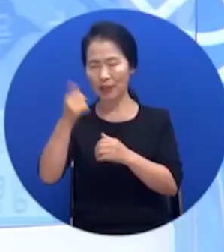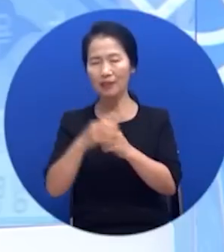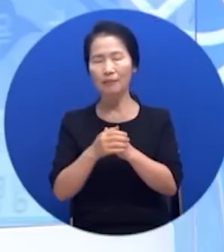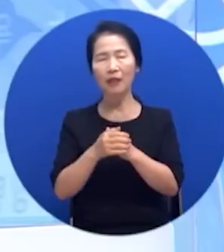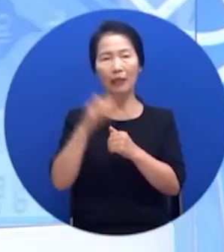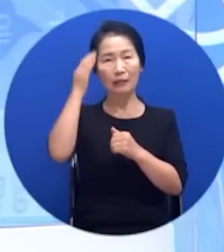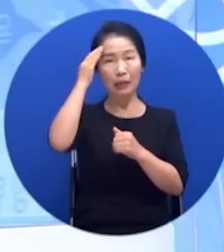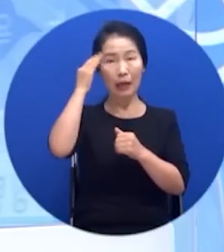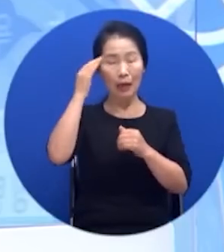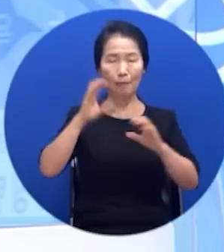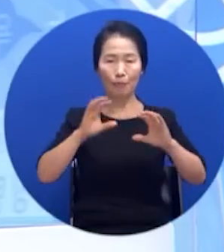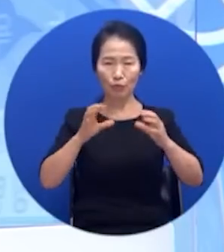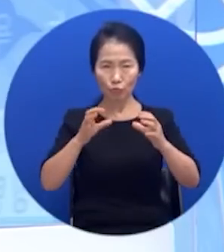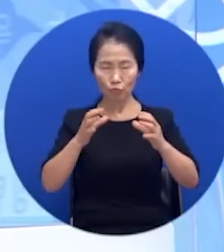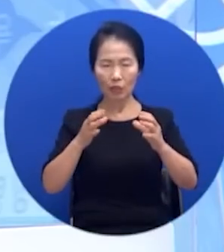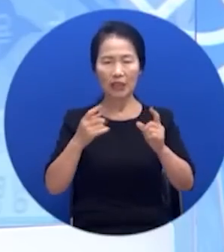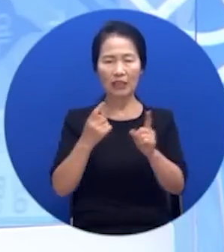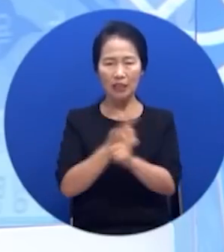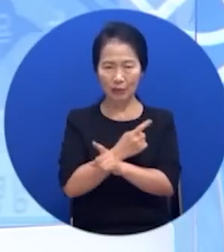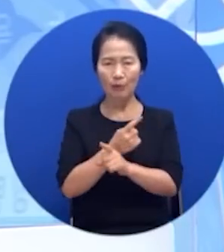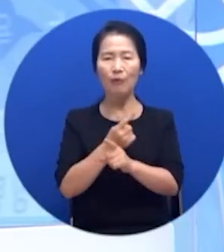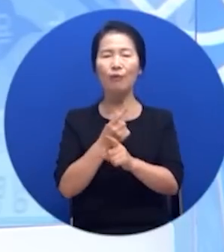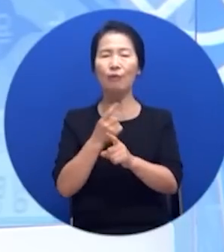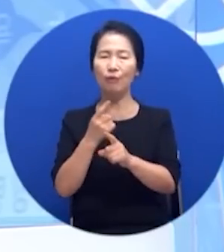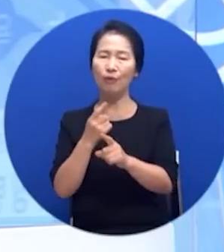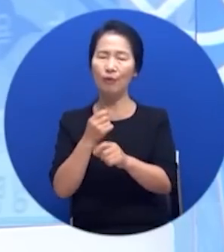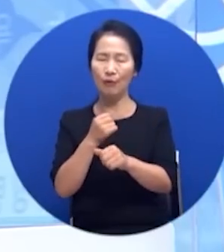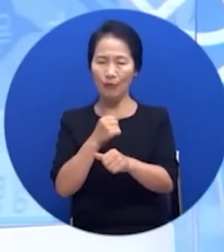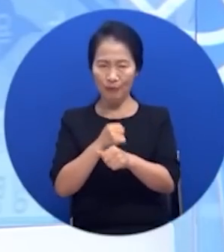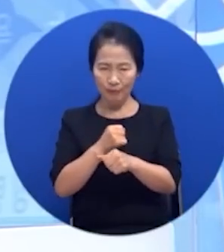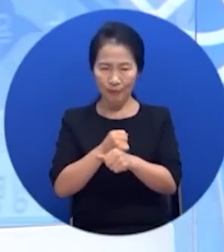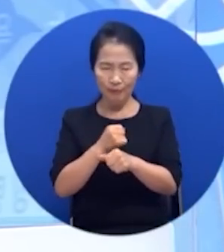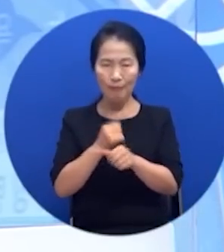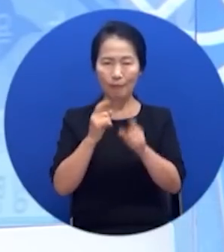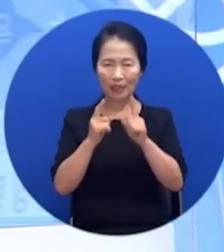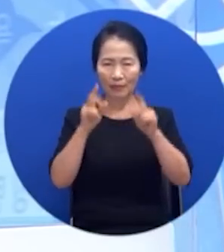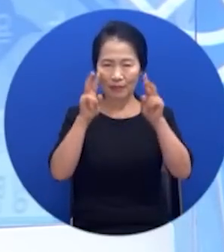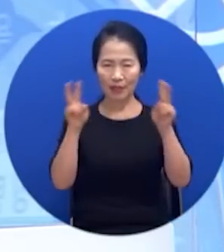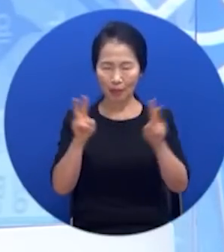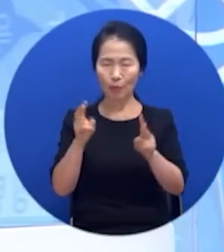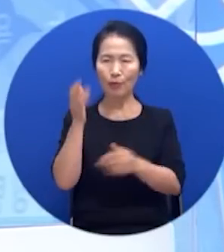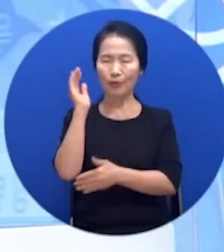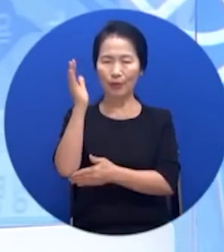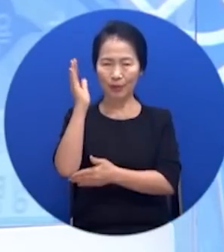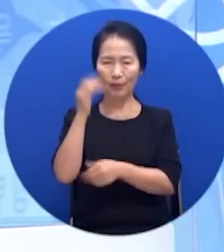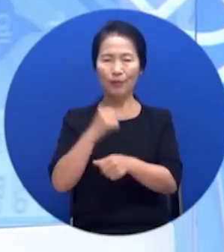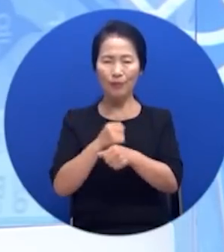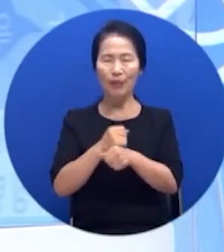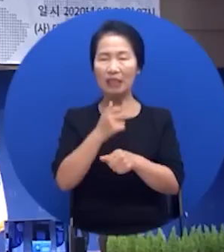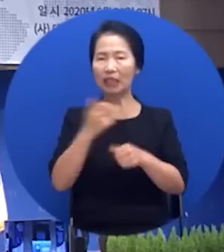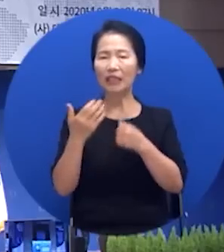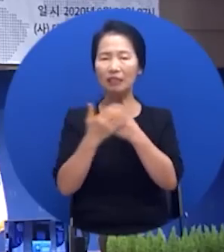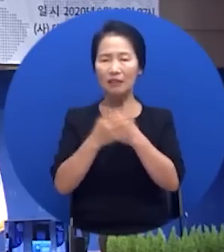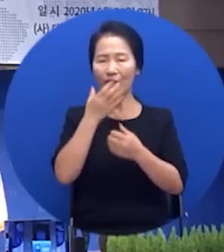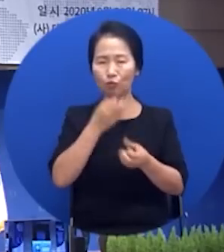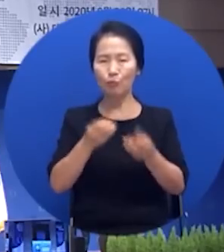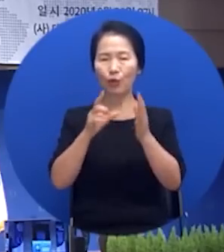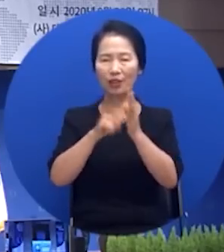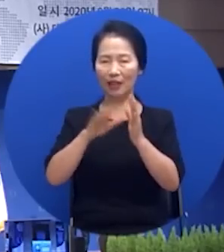대한민국을 치료하라는 제목으로 귀한 말씀을 전해주시겠습니다. 큰 은혜와 축복의 시간이 되시기를 바랍니다.